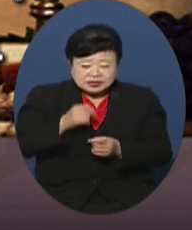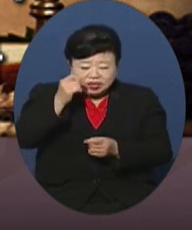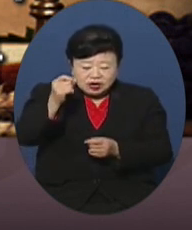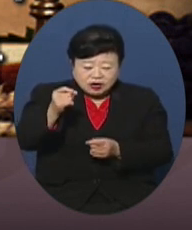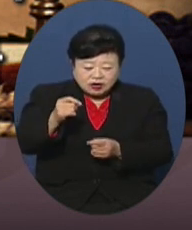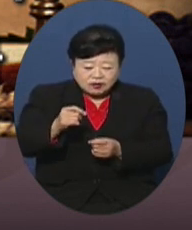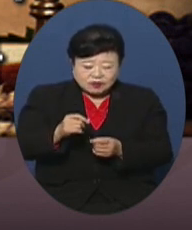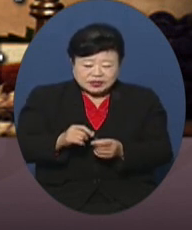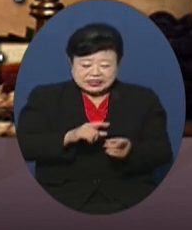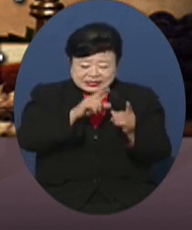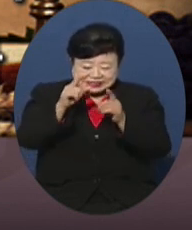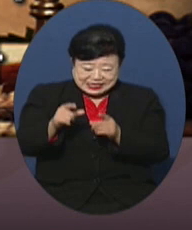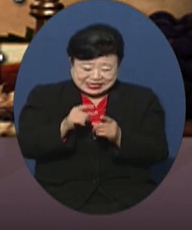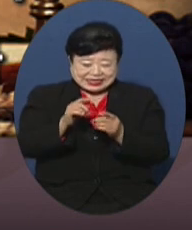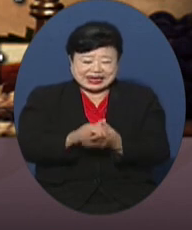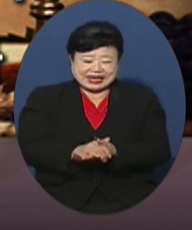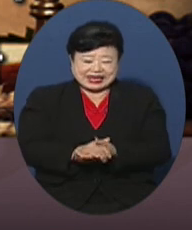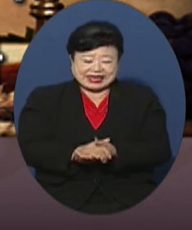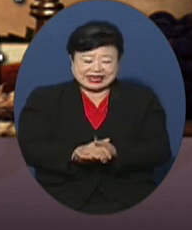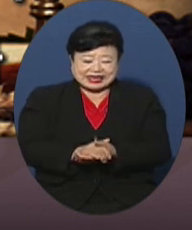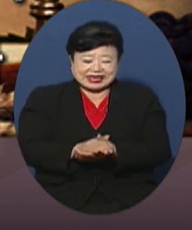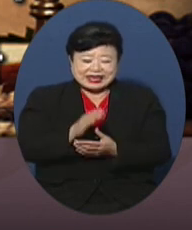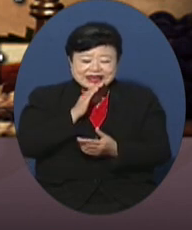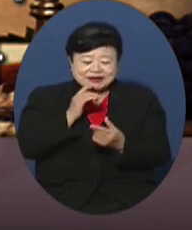자는 영원히 살리라.